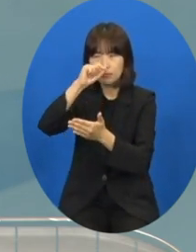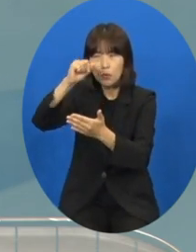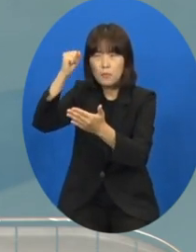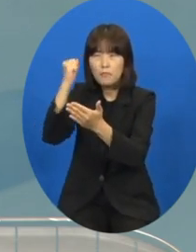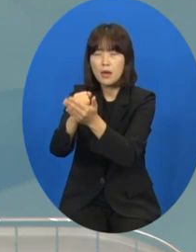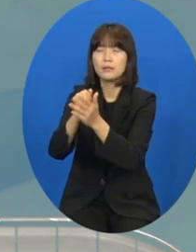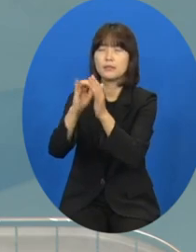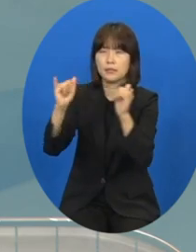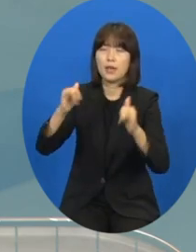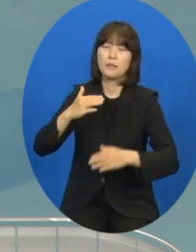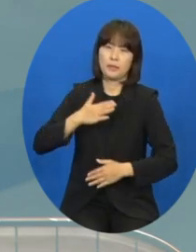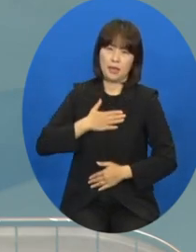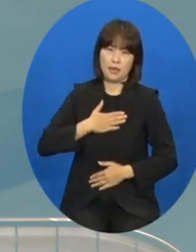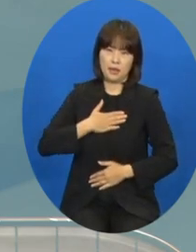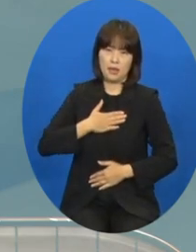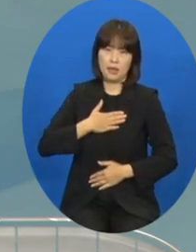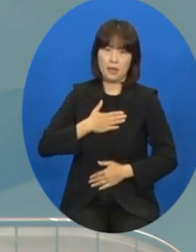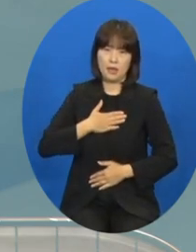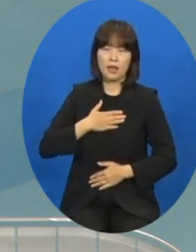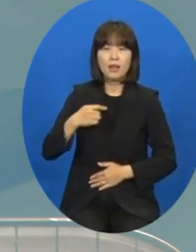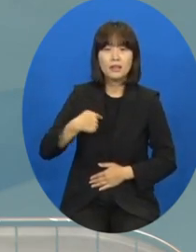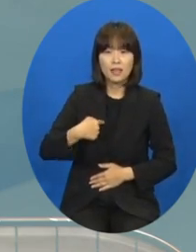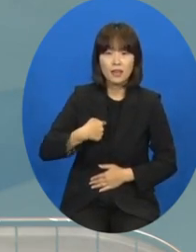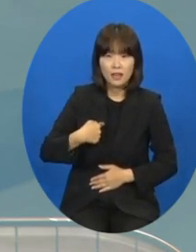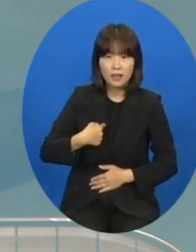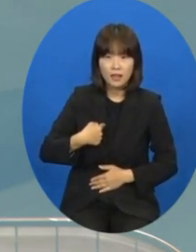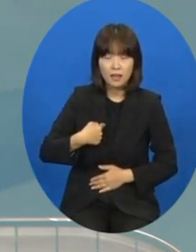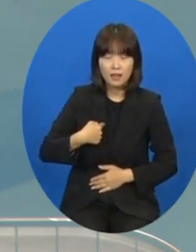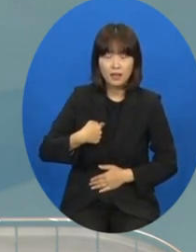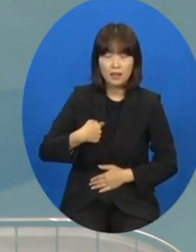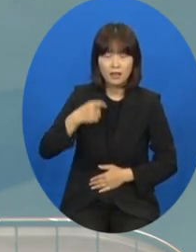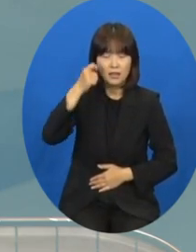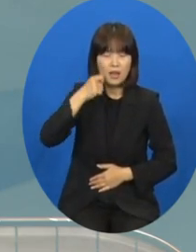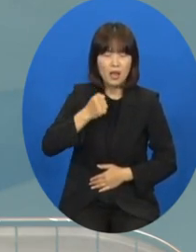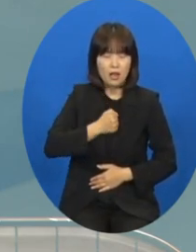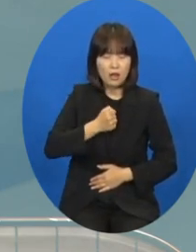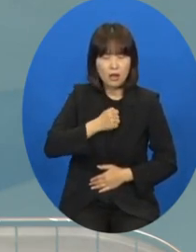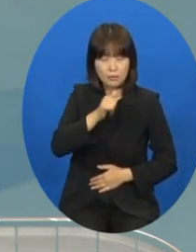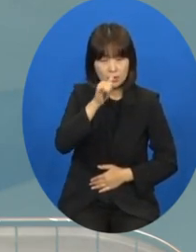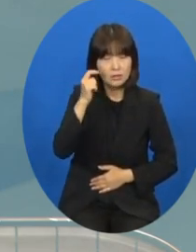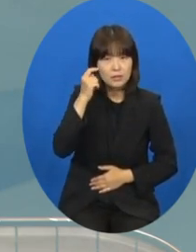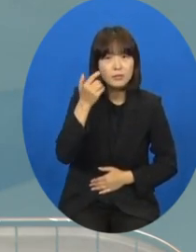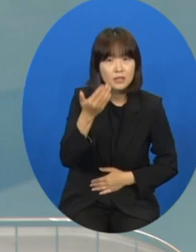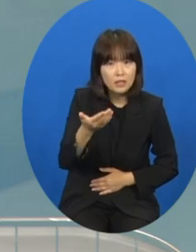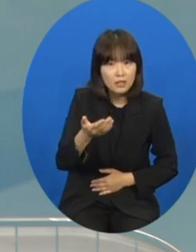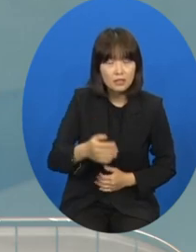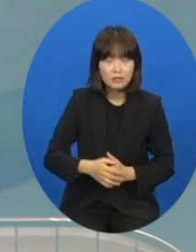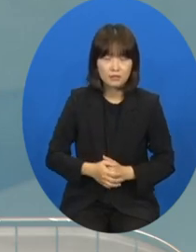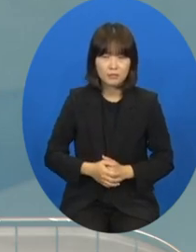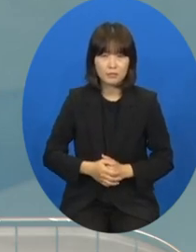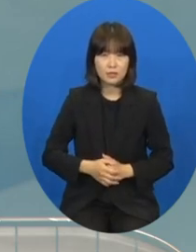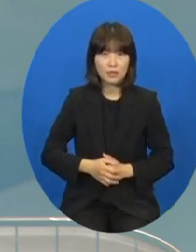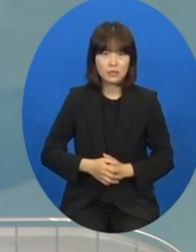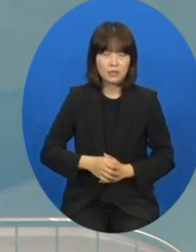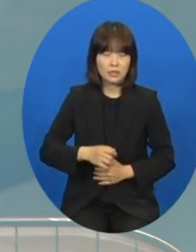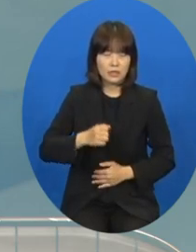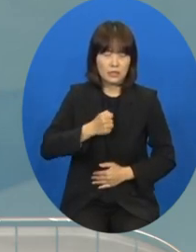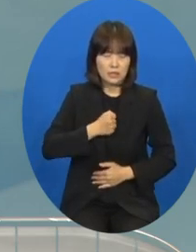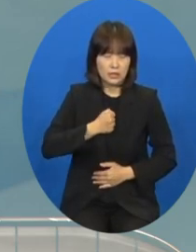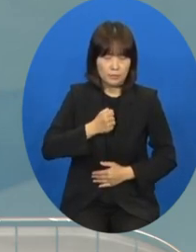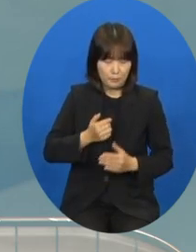장본인이지 그런 애통함이 있으신가요? 그런 애통함이 생긴 날이